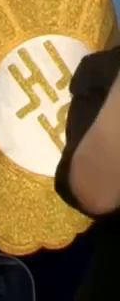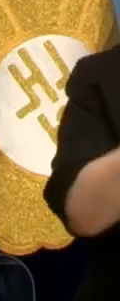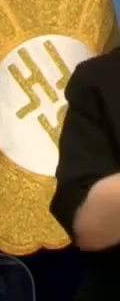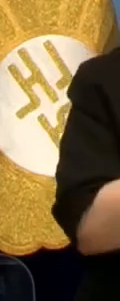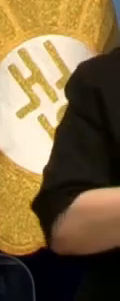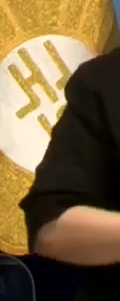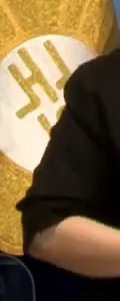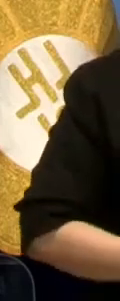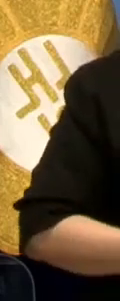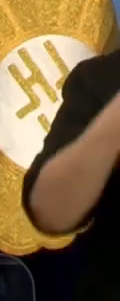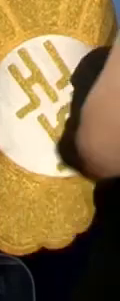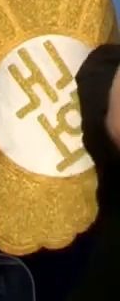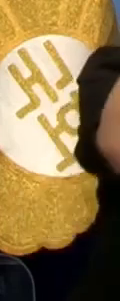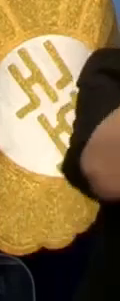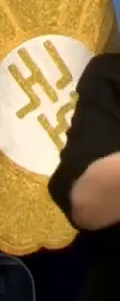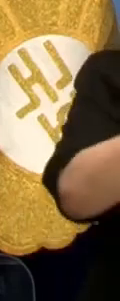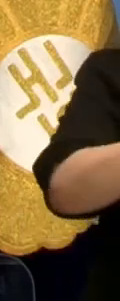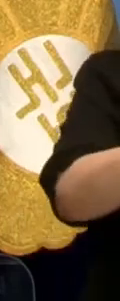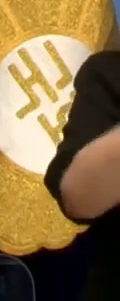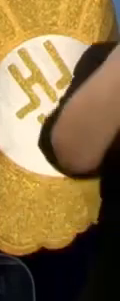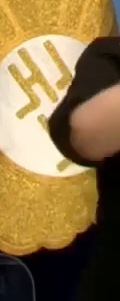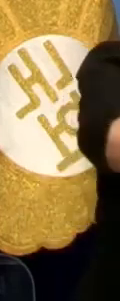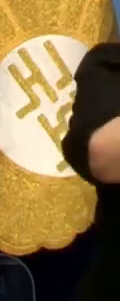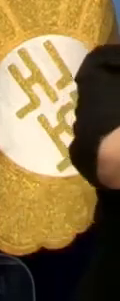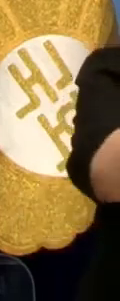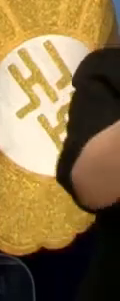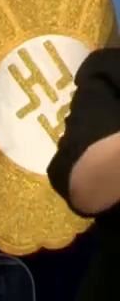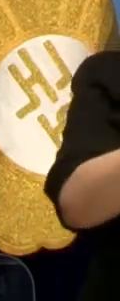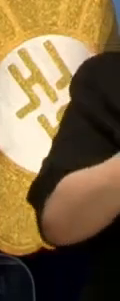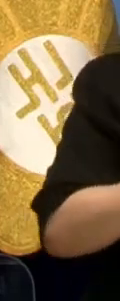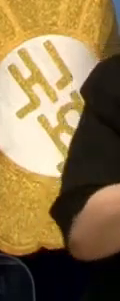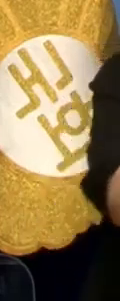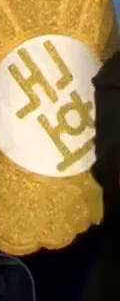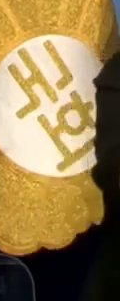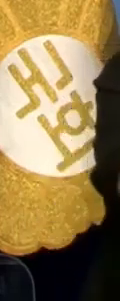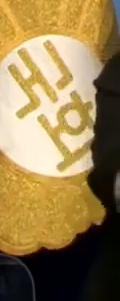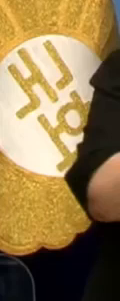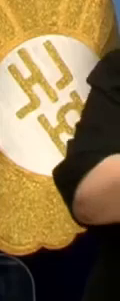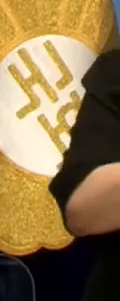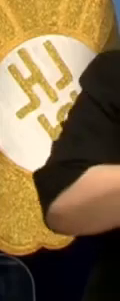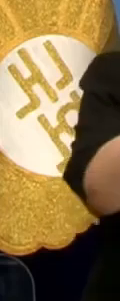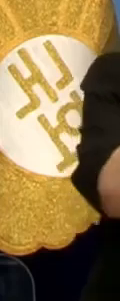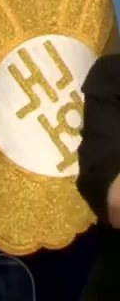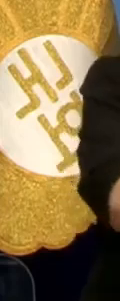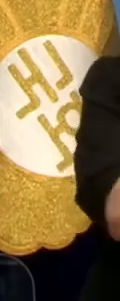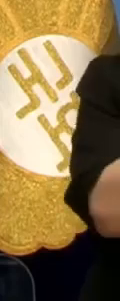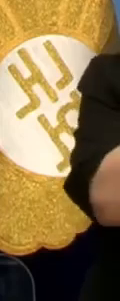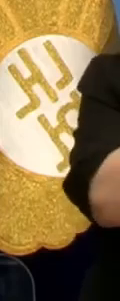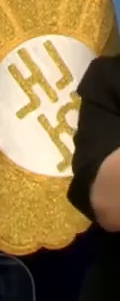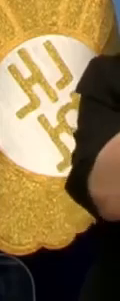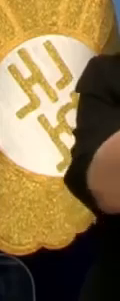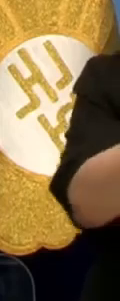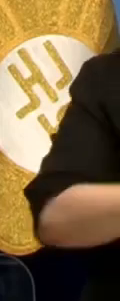끌어내고 기본소득을 설계하고 또 점진적으로 집행해 나가겠습니다.